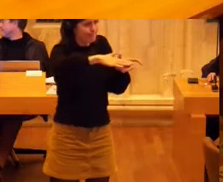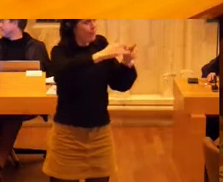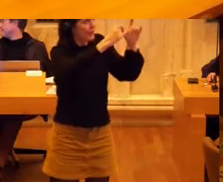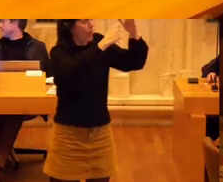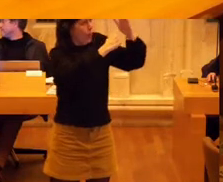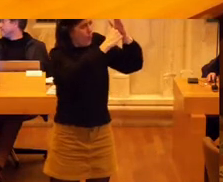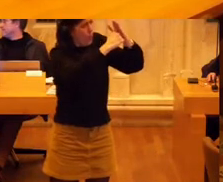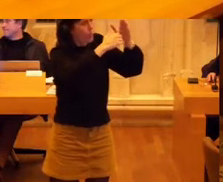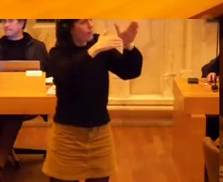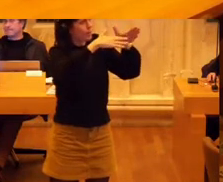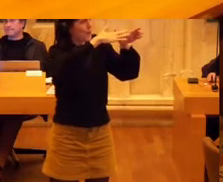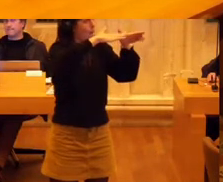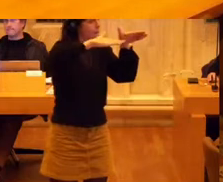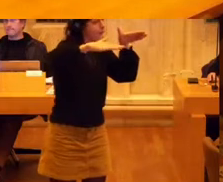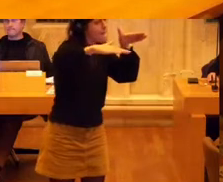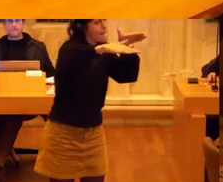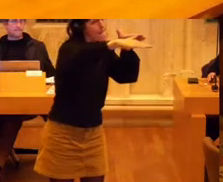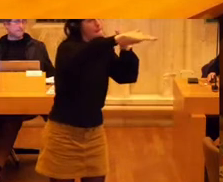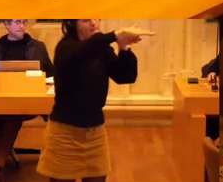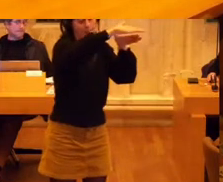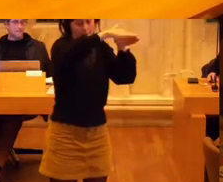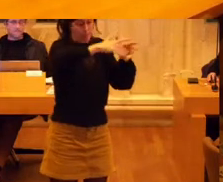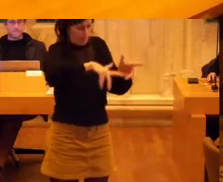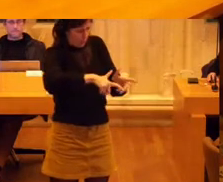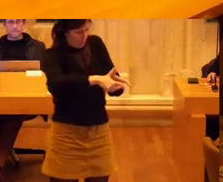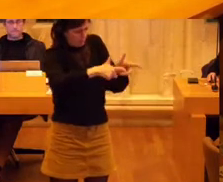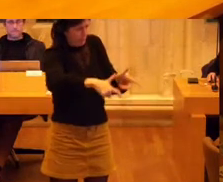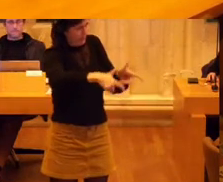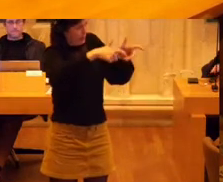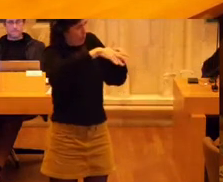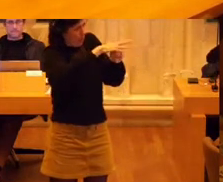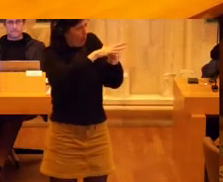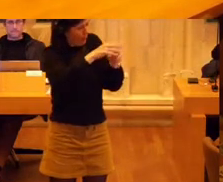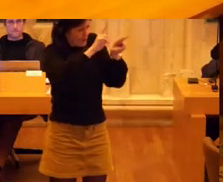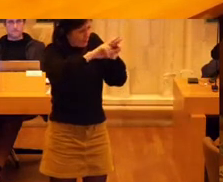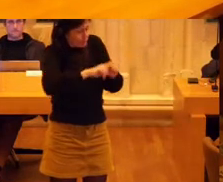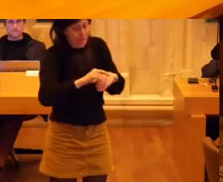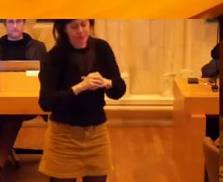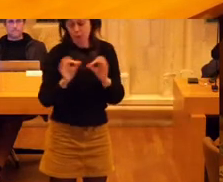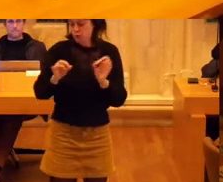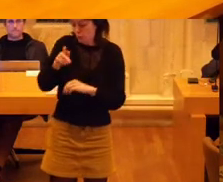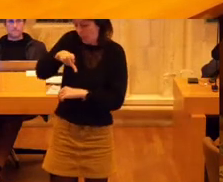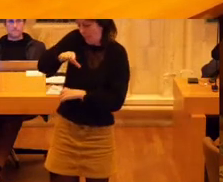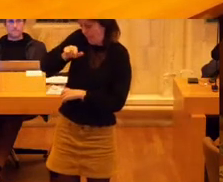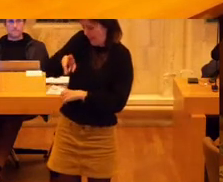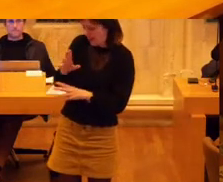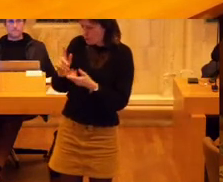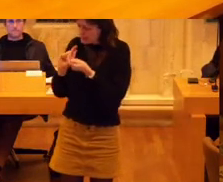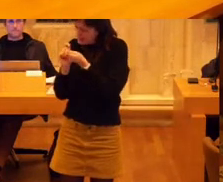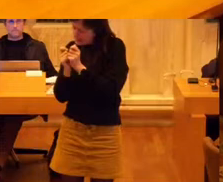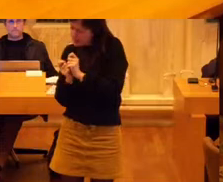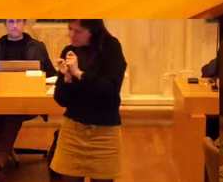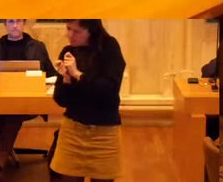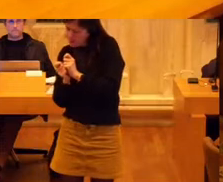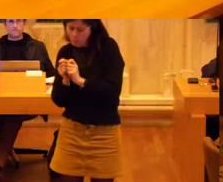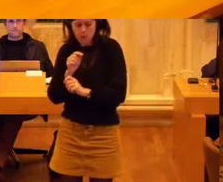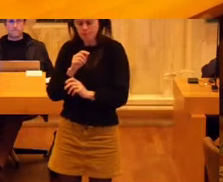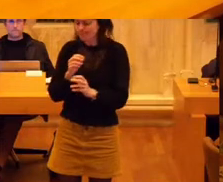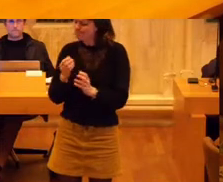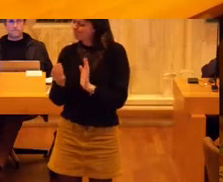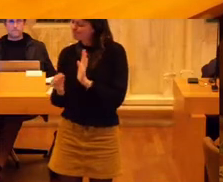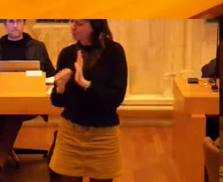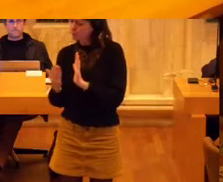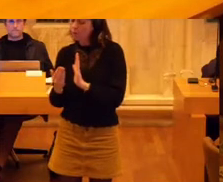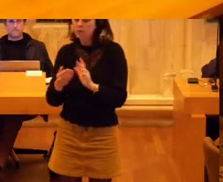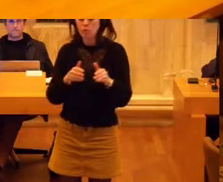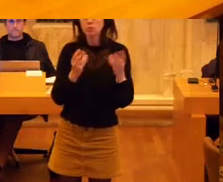pouvoir avoir une vraie réhabilitation de ces bâtiments. Et par ailleurs, on a modifié le PLU pour avoir un espace vert garanti sur le square